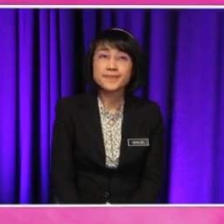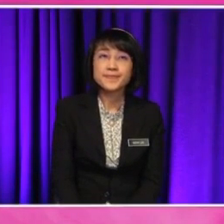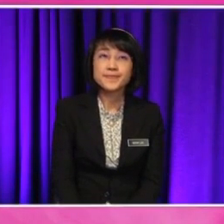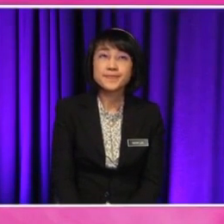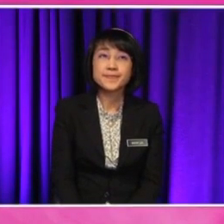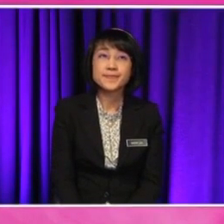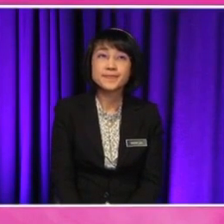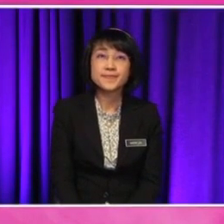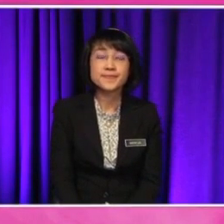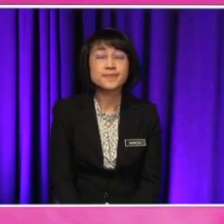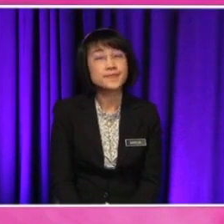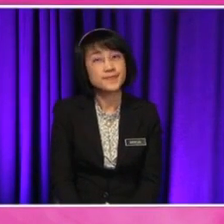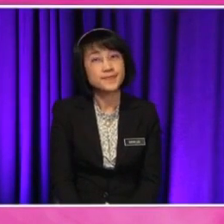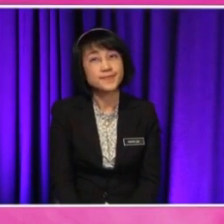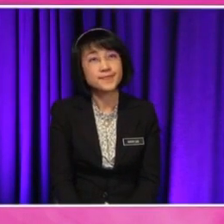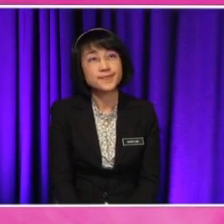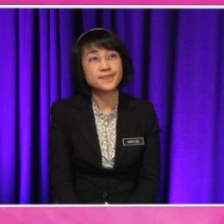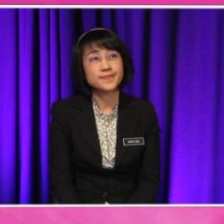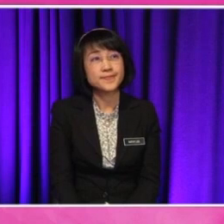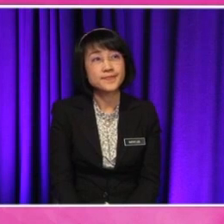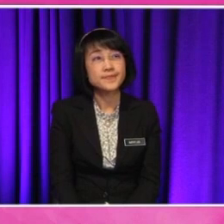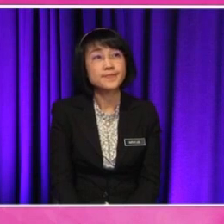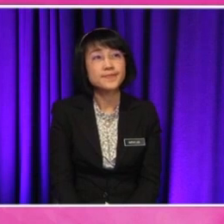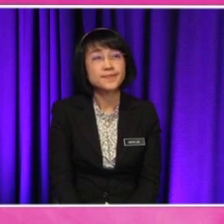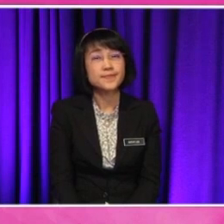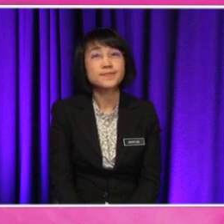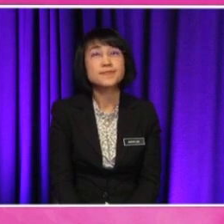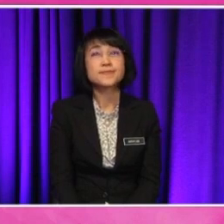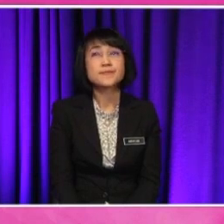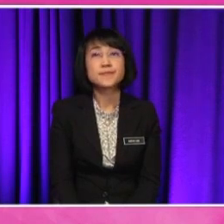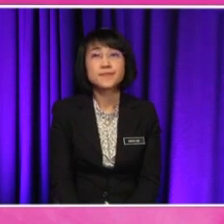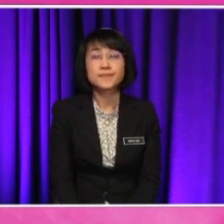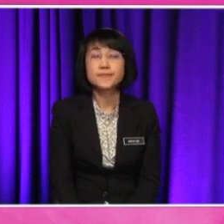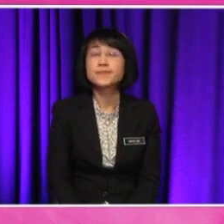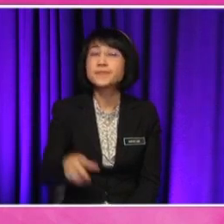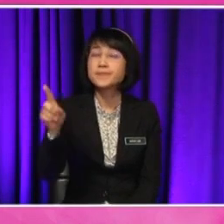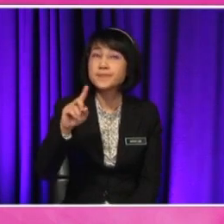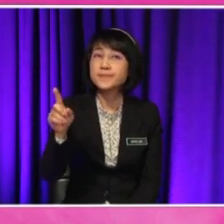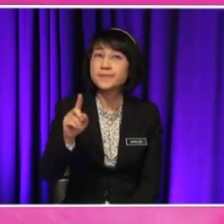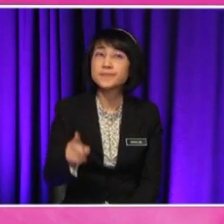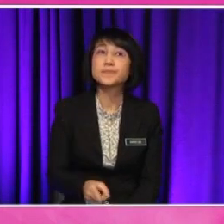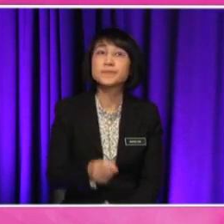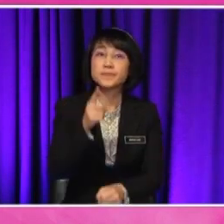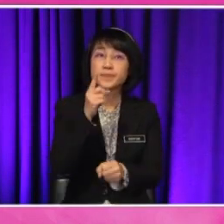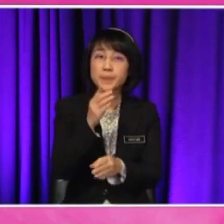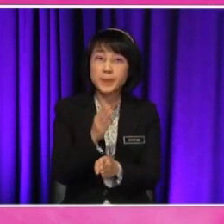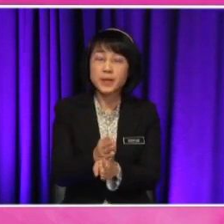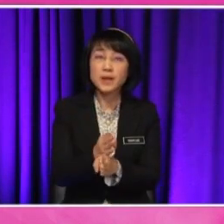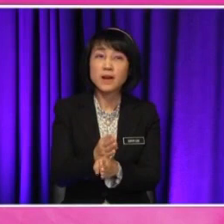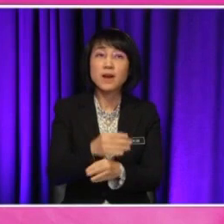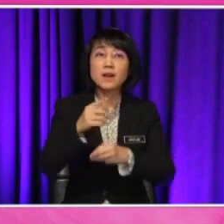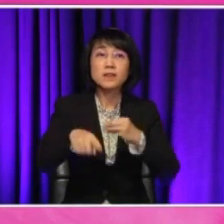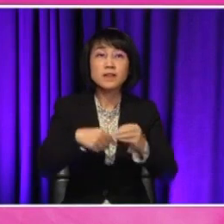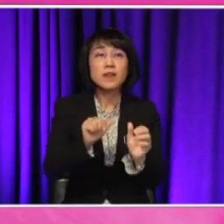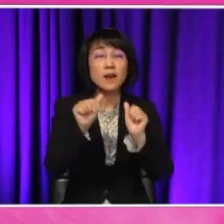Malakah antara berikut adalah benar tentang aliran kubisme. Okey, yang manakah? Okey, apakah jawapan dia? Siapa yang jawab? Tadi